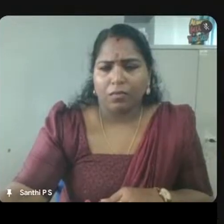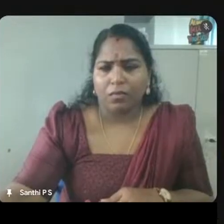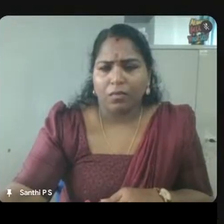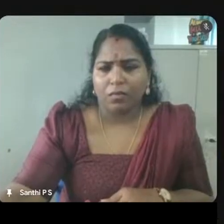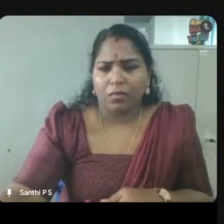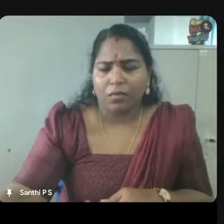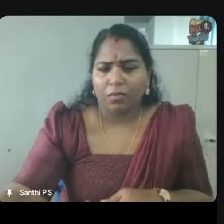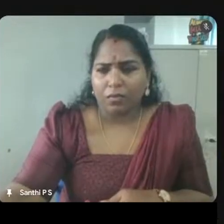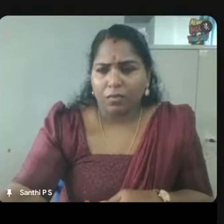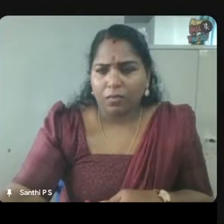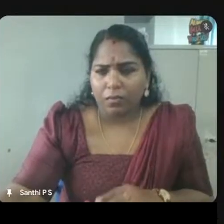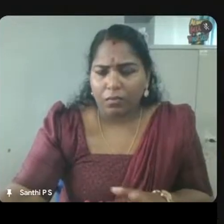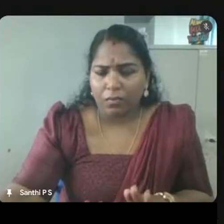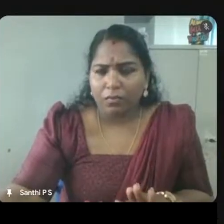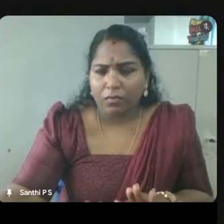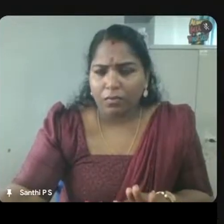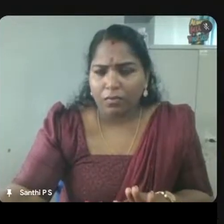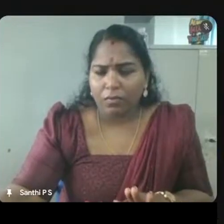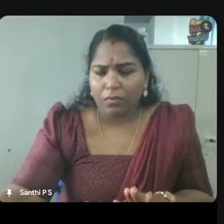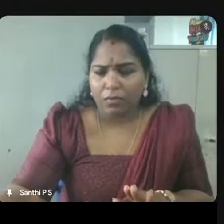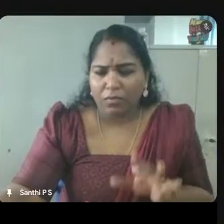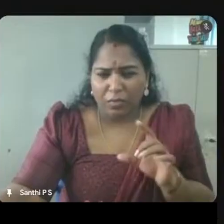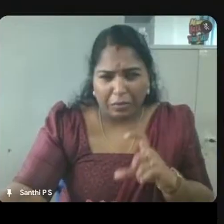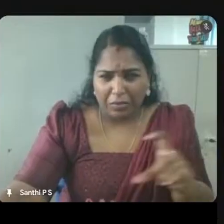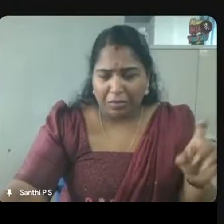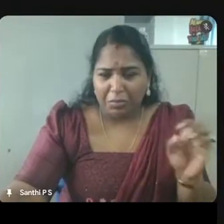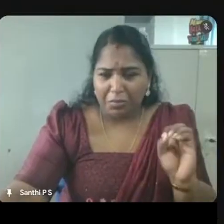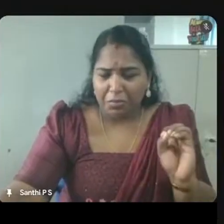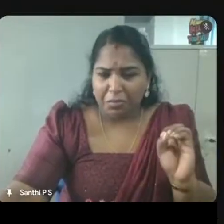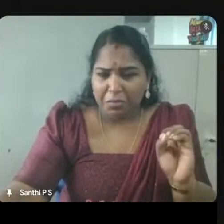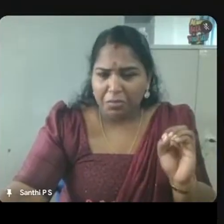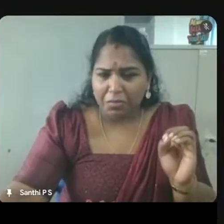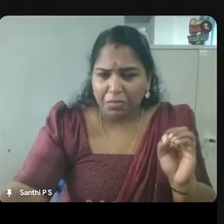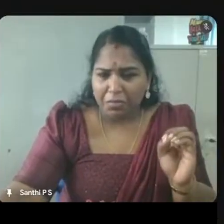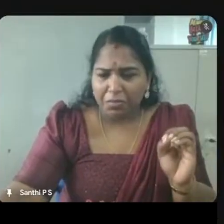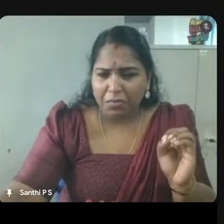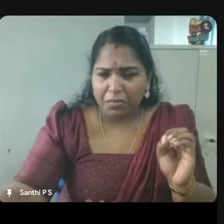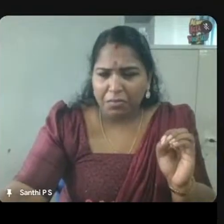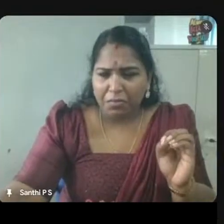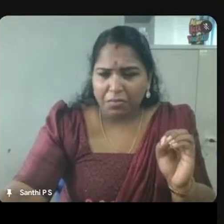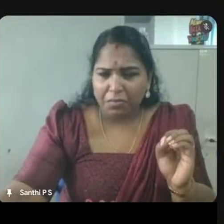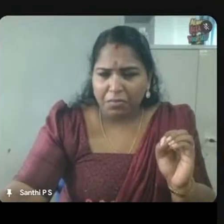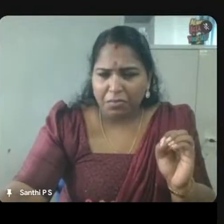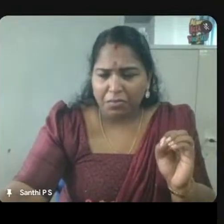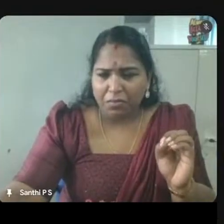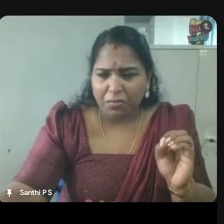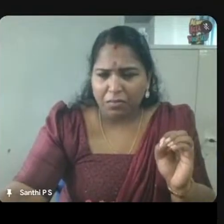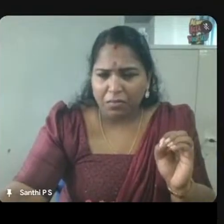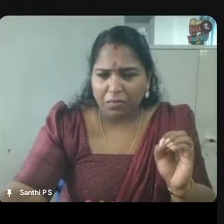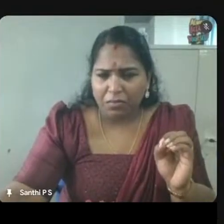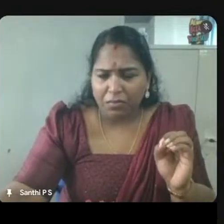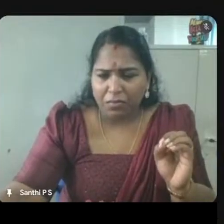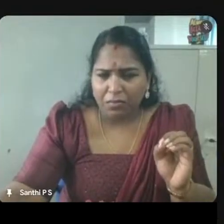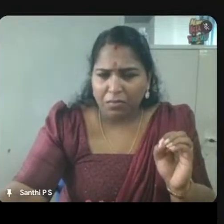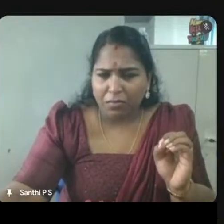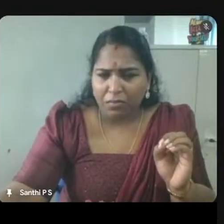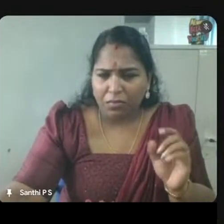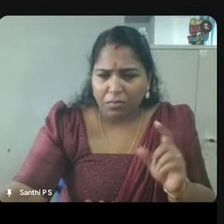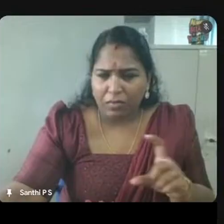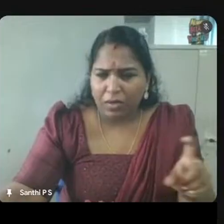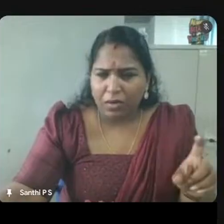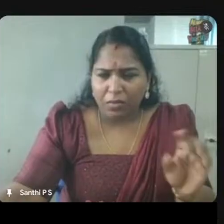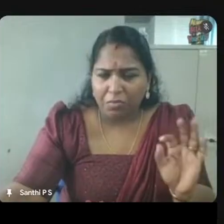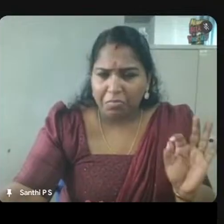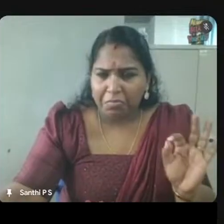ചെയ്യുക? ചിലരുടെ നെർവിന്റെ ഒക്കെ പ്രശ്നമാണ് വരുന്നത് എന്നാണ് ഡോക്ടർ. സർ ക്ലിയർ അല്ല, സാർ പറയുന്നത് ക്ലിയർ അല്ല, ഒന്നും